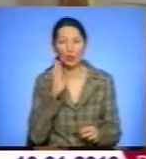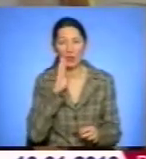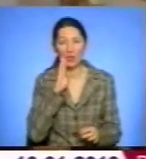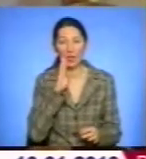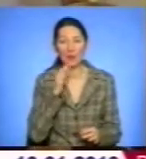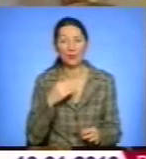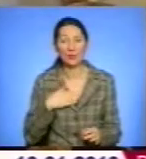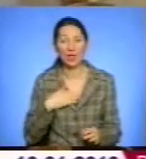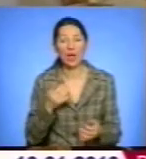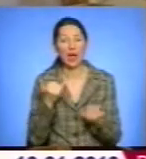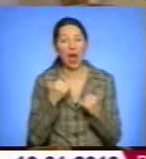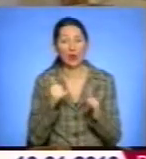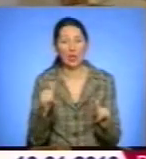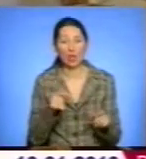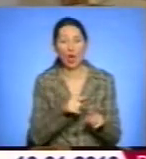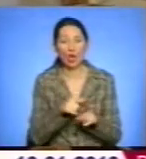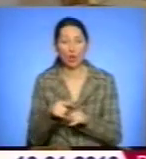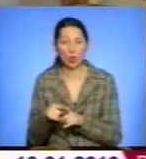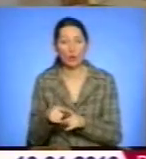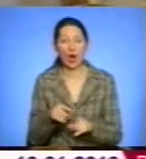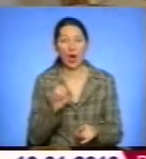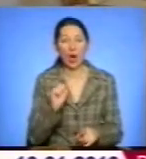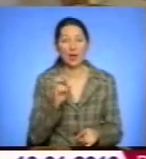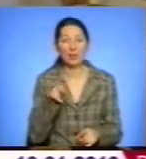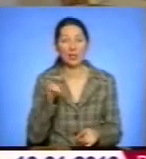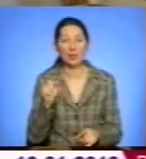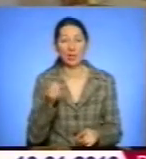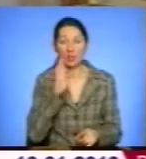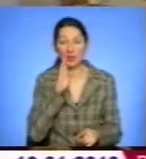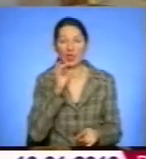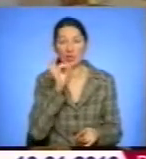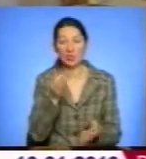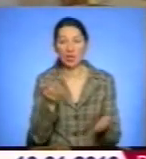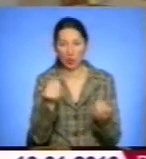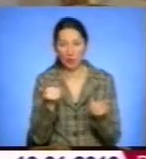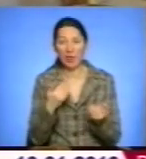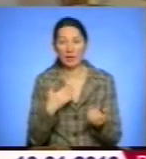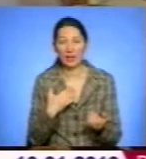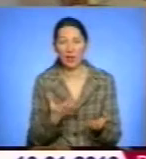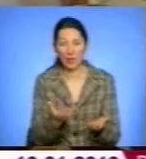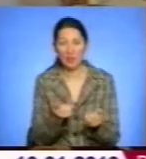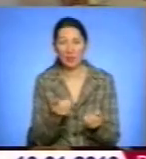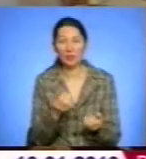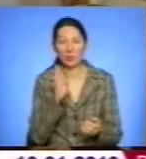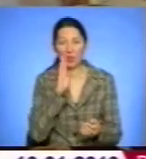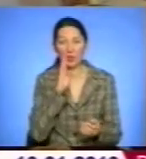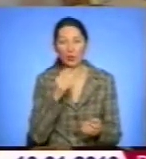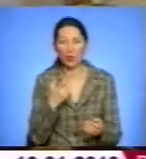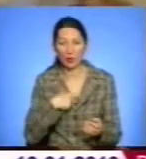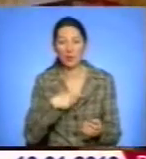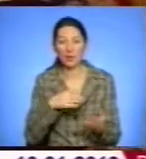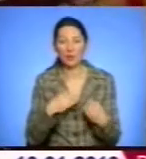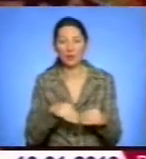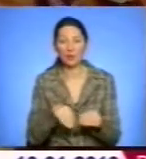так вразило дуже сильно слова Андріанки. Вона сказала, а давайте її заберемо до себе. Тобто, що дитина не боїться того, що теж